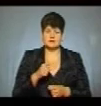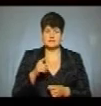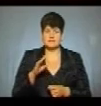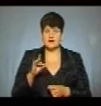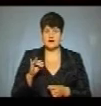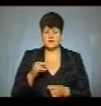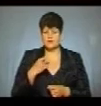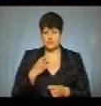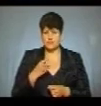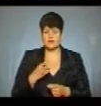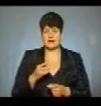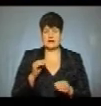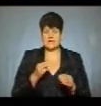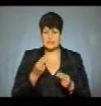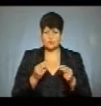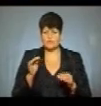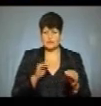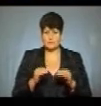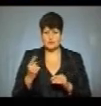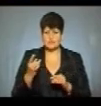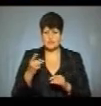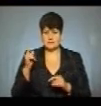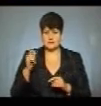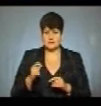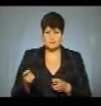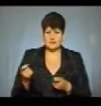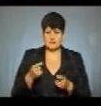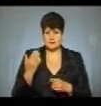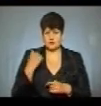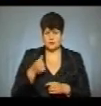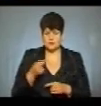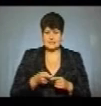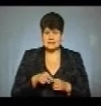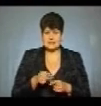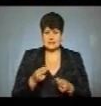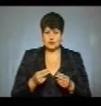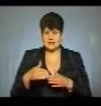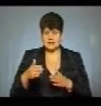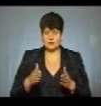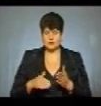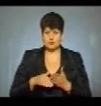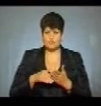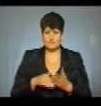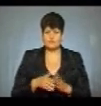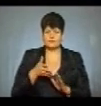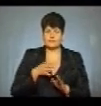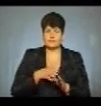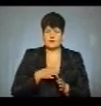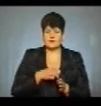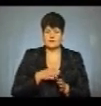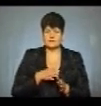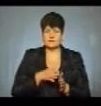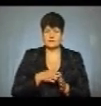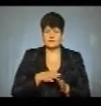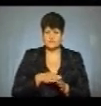ігрові набори «Лего» до шкіл Тернопільщини вперше завезли минулого року. Ці ігрові набори допомагають реалізувати